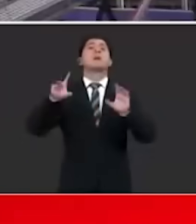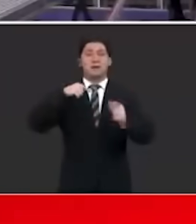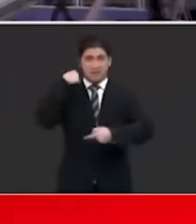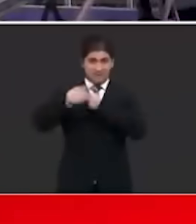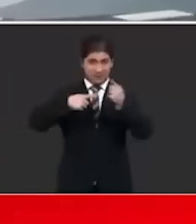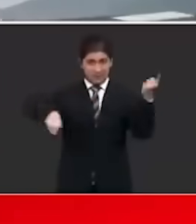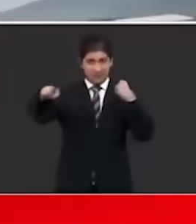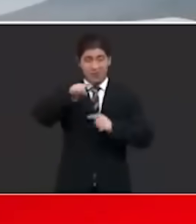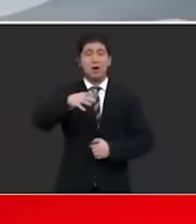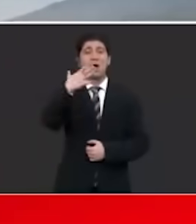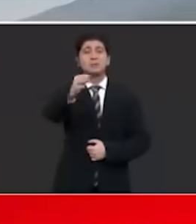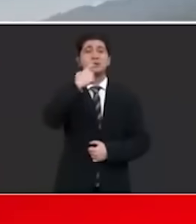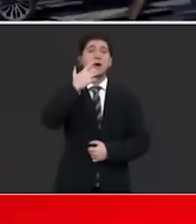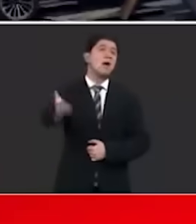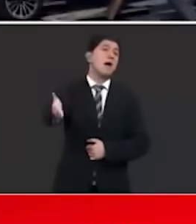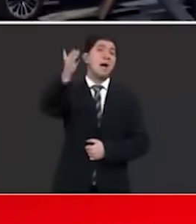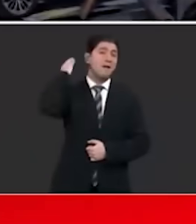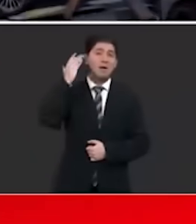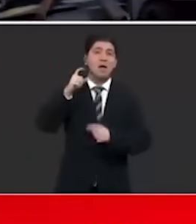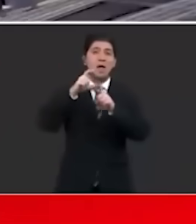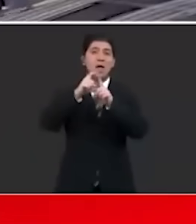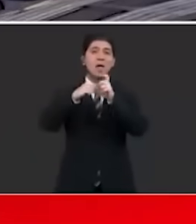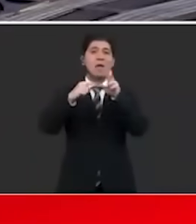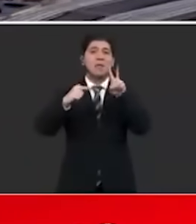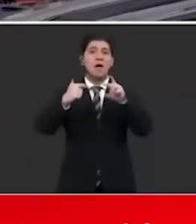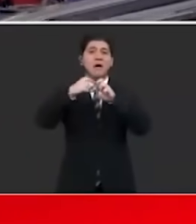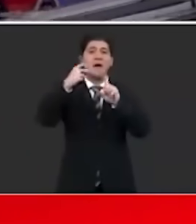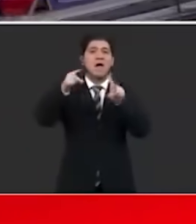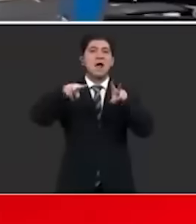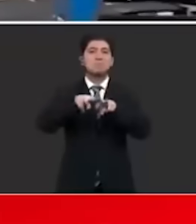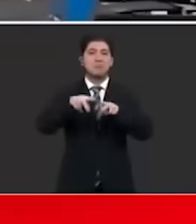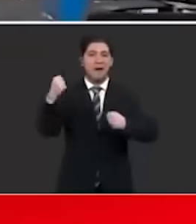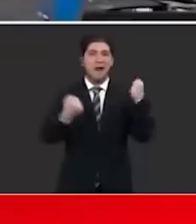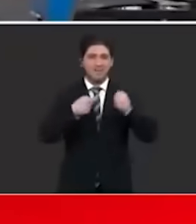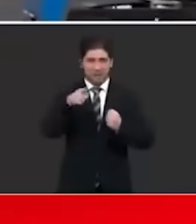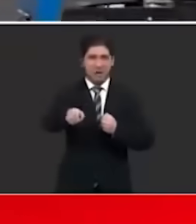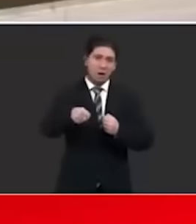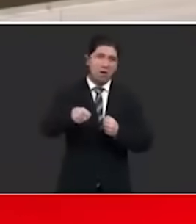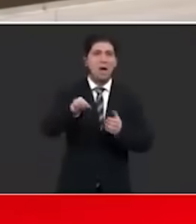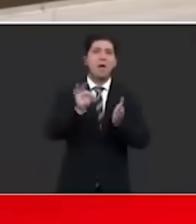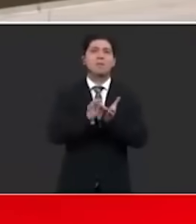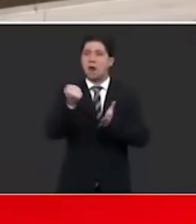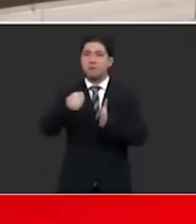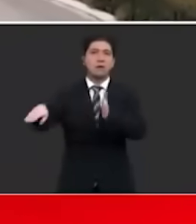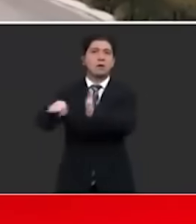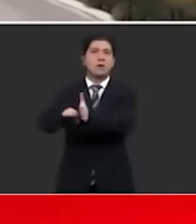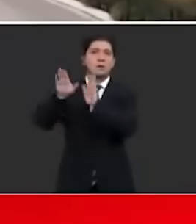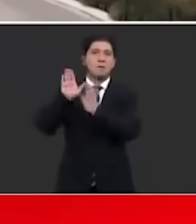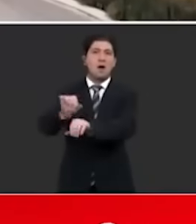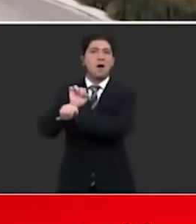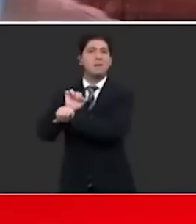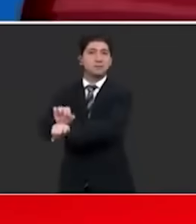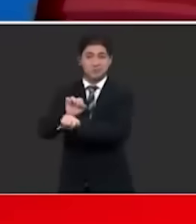yani bundan 60 yıl önce devrim otomobili projesini garaja mahkum eden zihniyetin